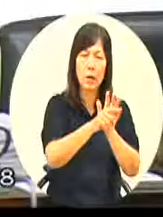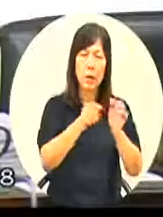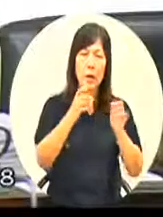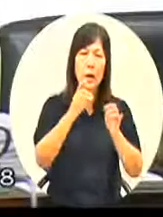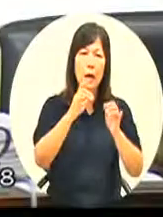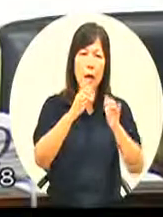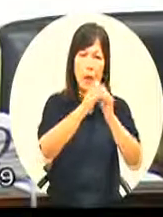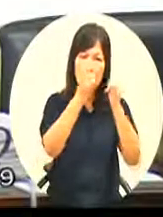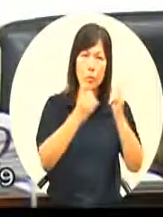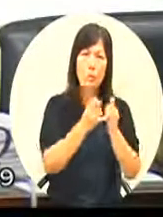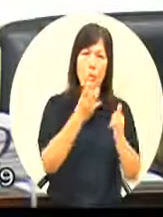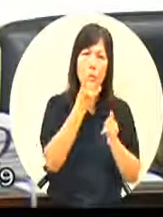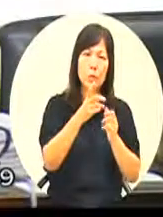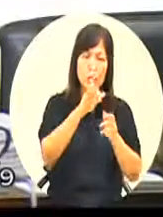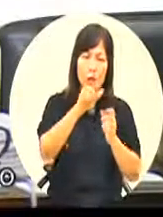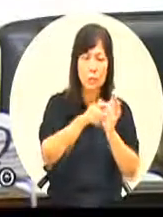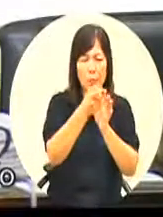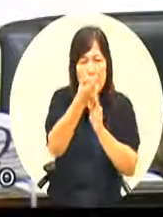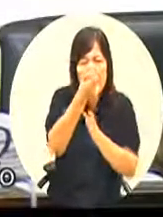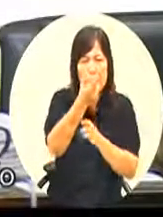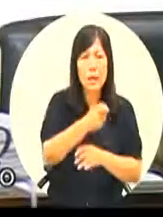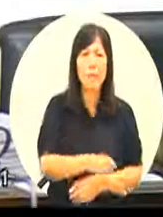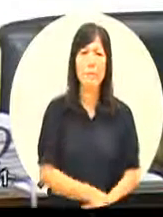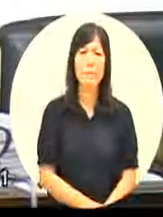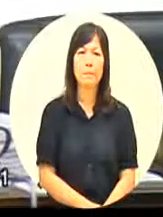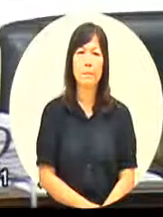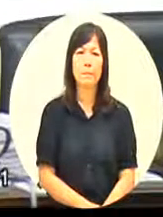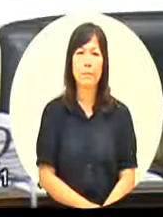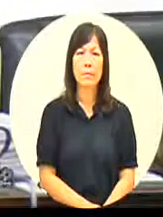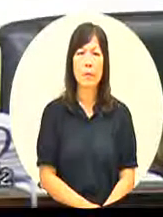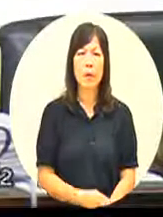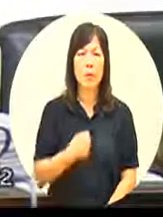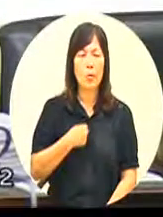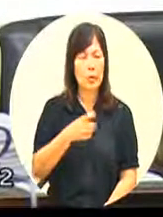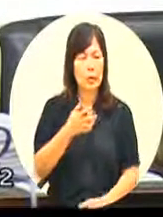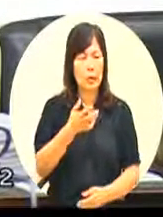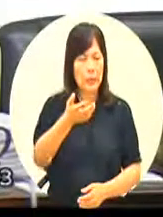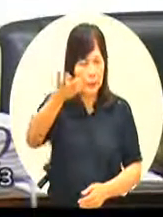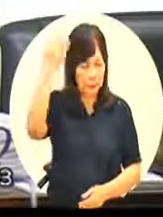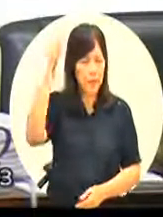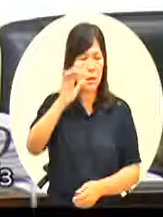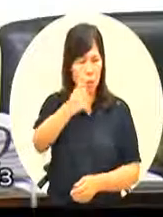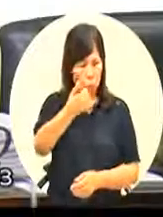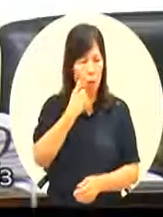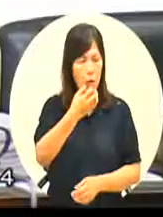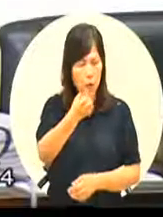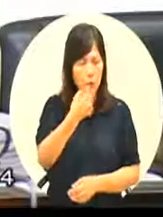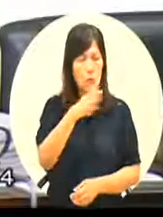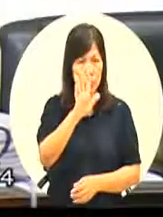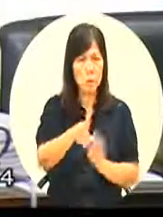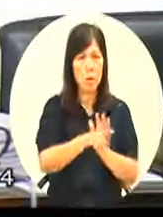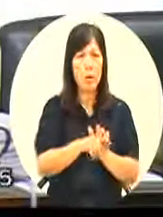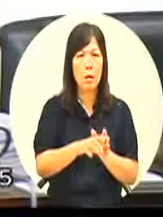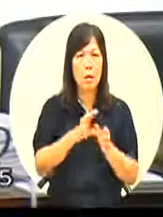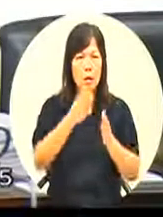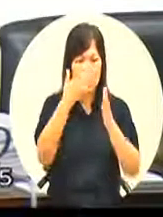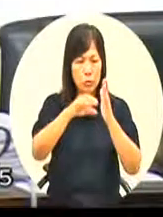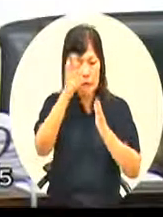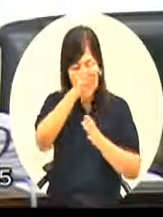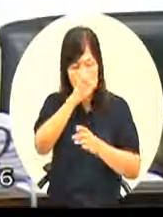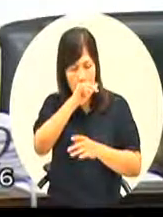师比较少。那我也曾经也接到这样的个案，就是说学校要找老